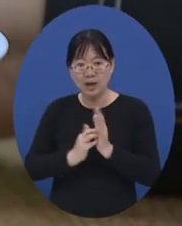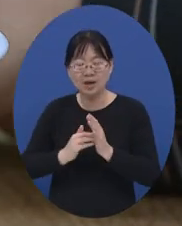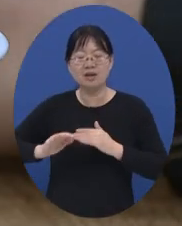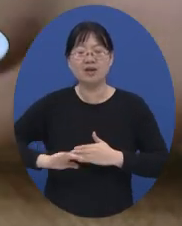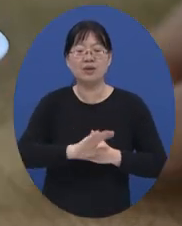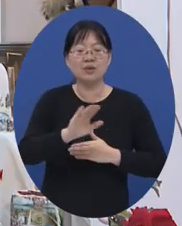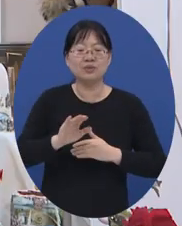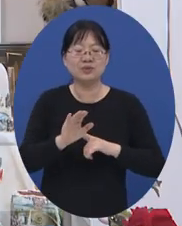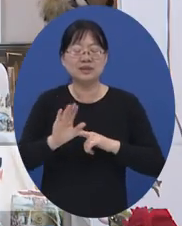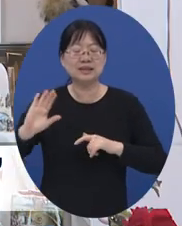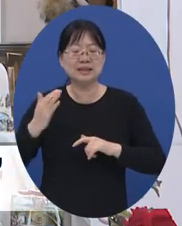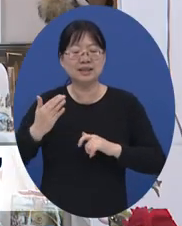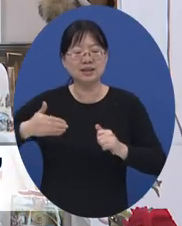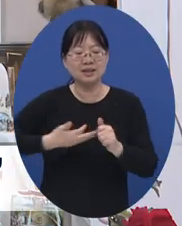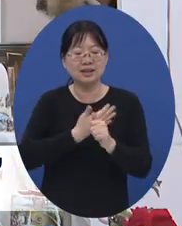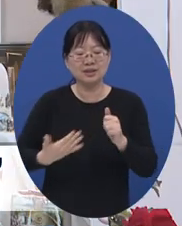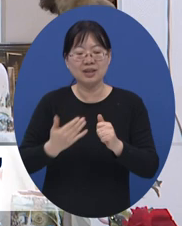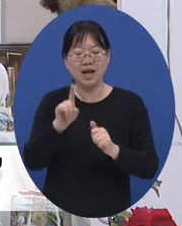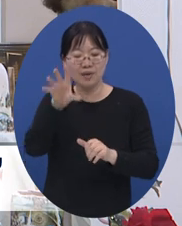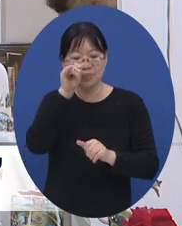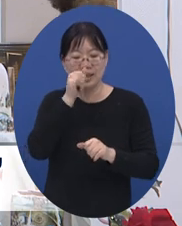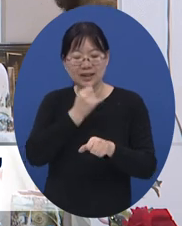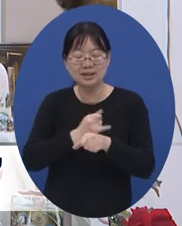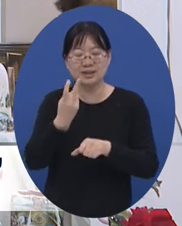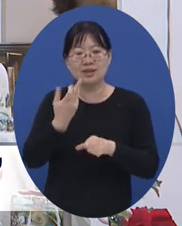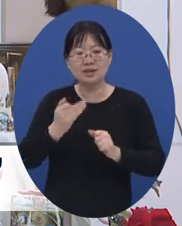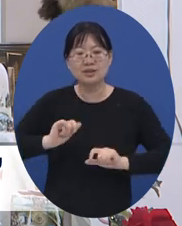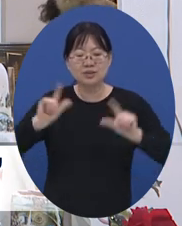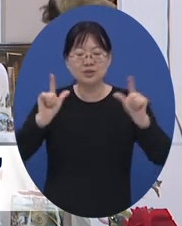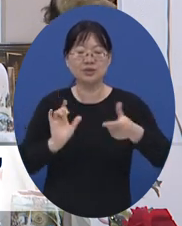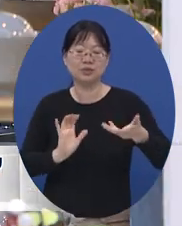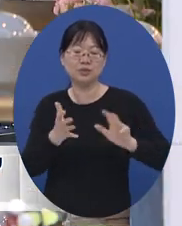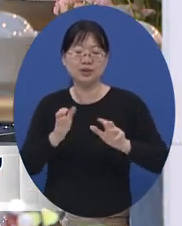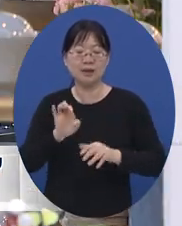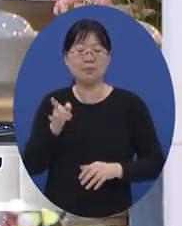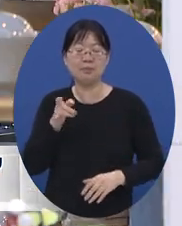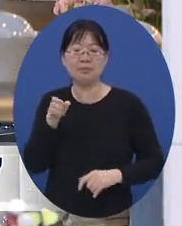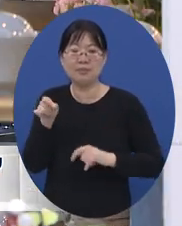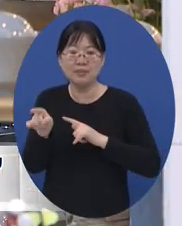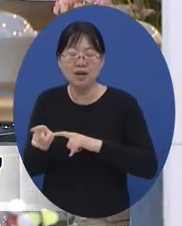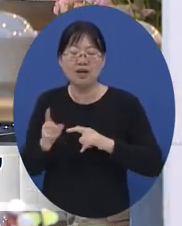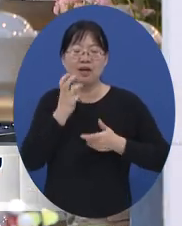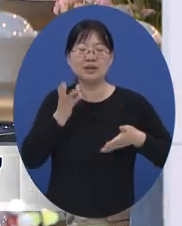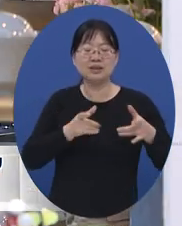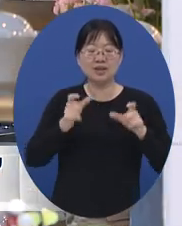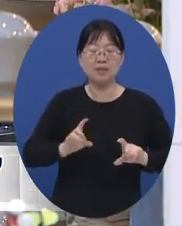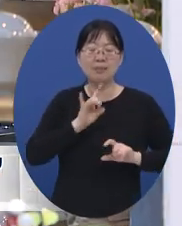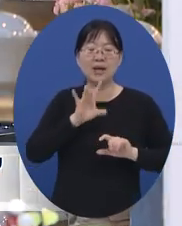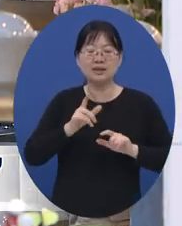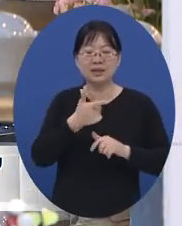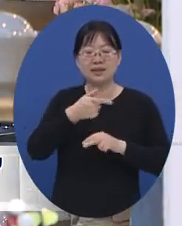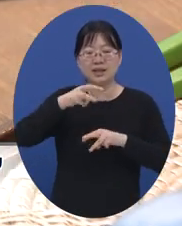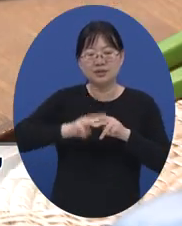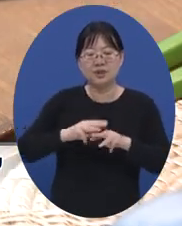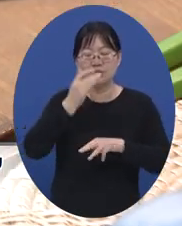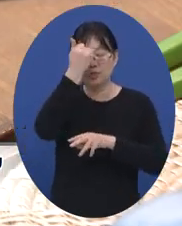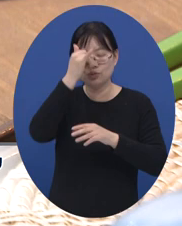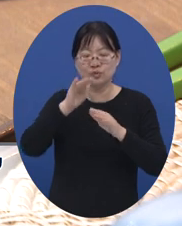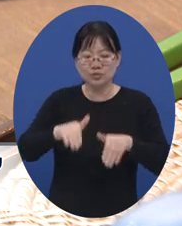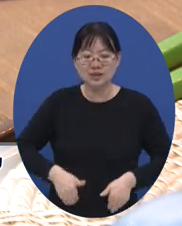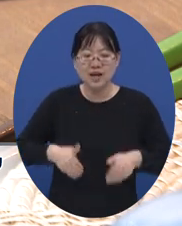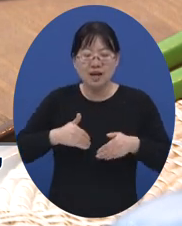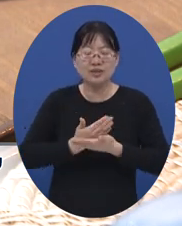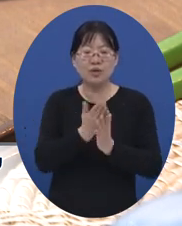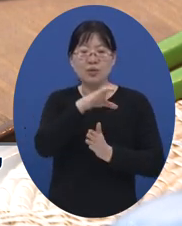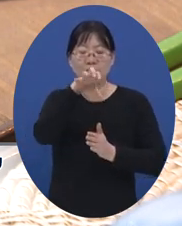도자의 최신 트렌드를 한 번에 볼 수 있는 2019 경기 도자 페어. 경기 지역뿐 아니라 대전과 충남 등 여러 지역에서